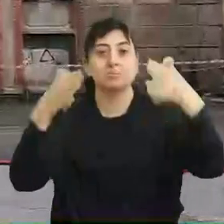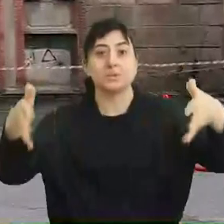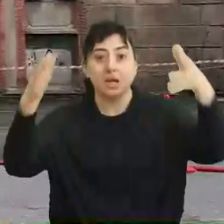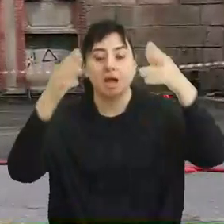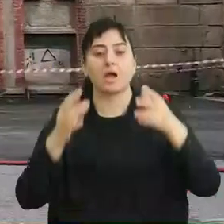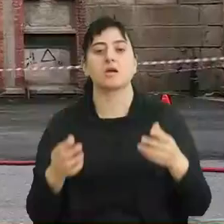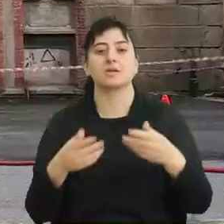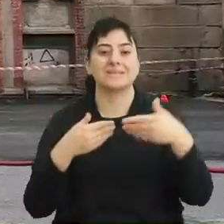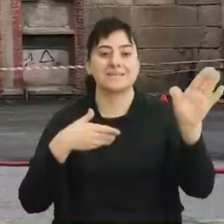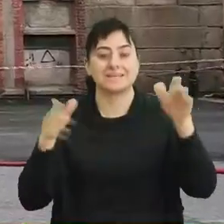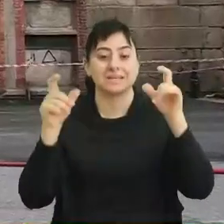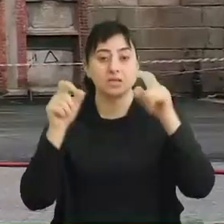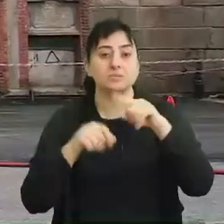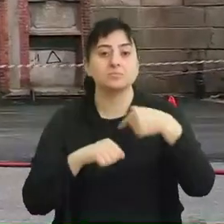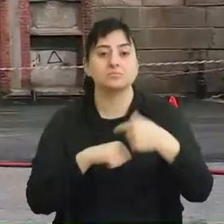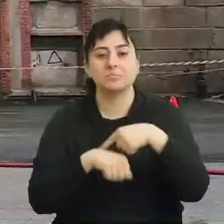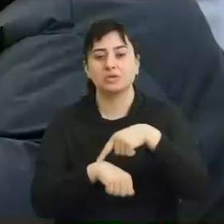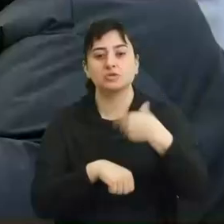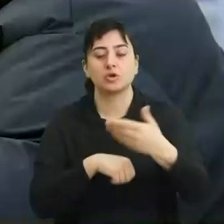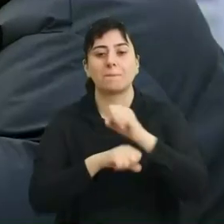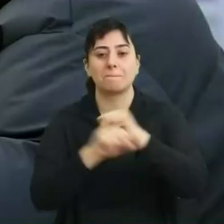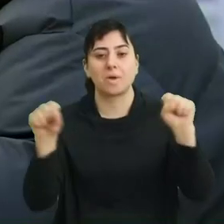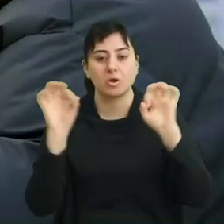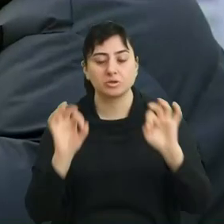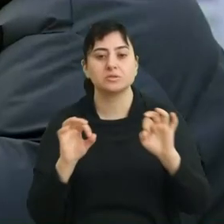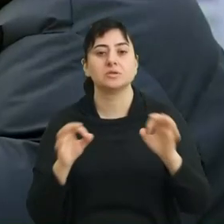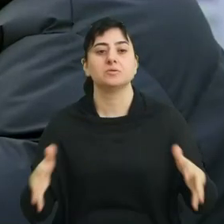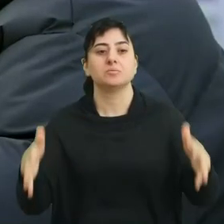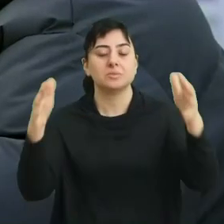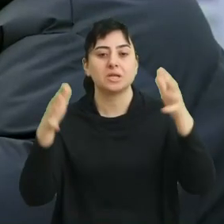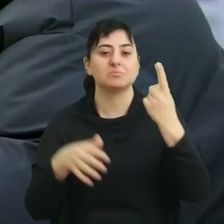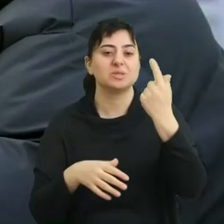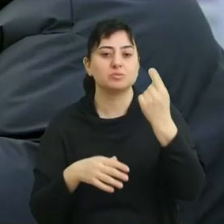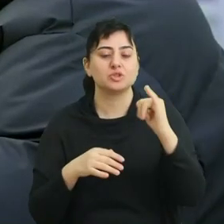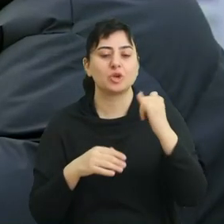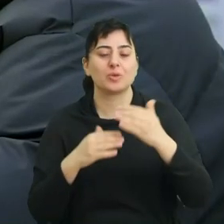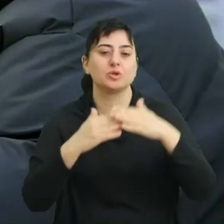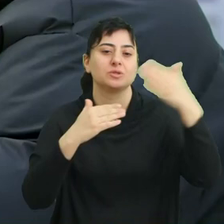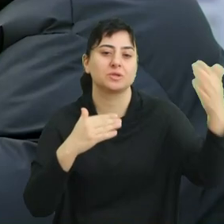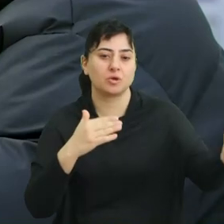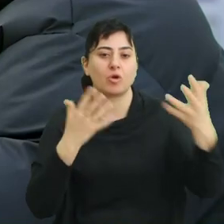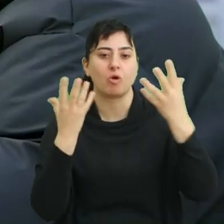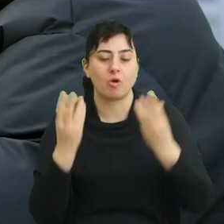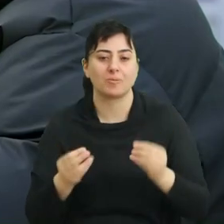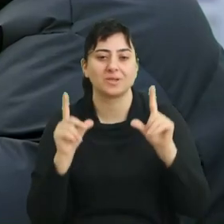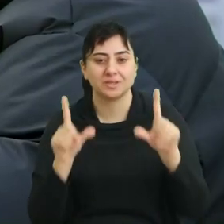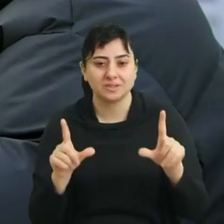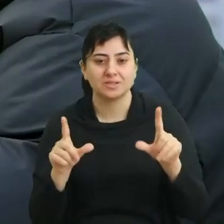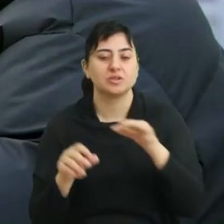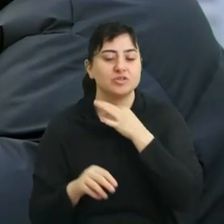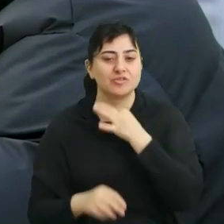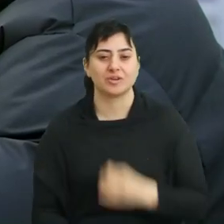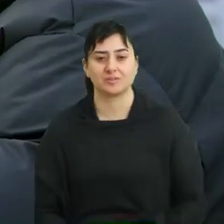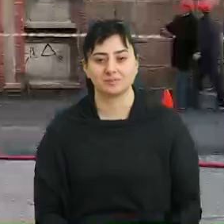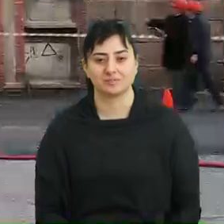boşaltalım. Biraz sonra bina patlatılacaktır. Binanın 1,5 kilometre gerisinde olmanızı önemli